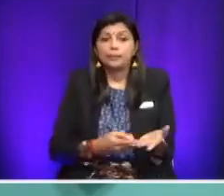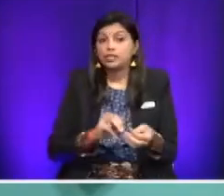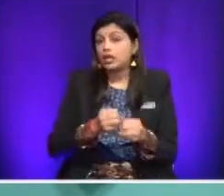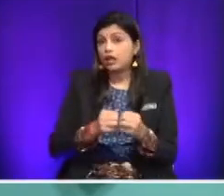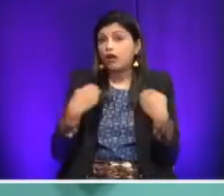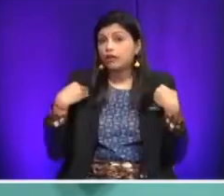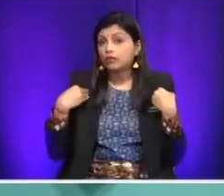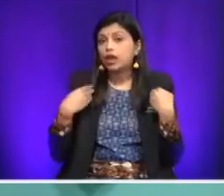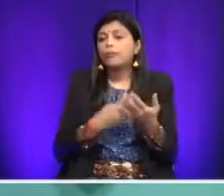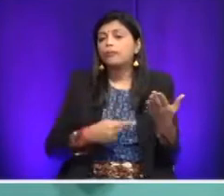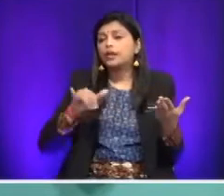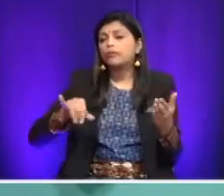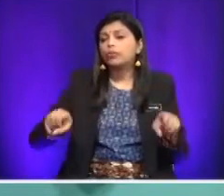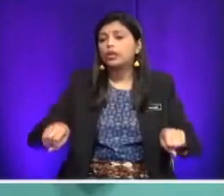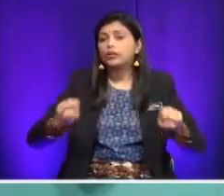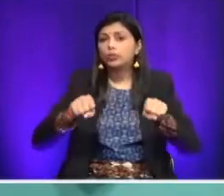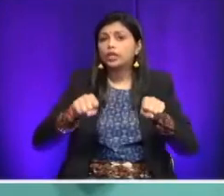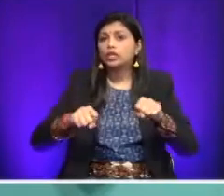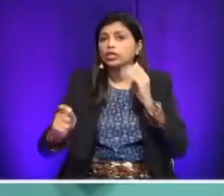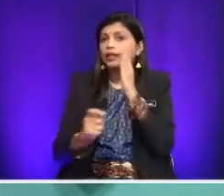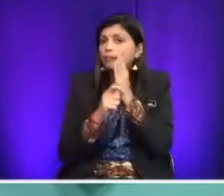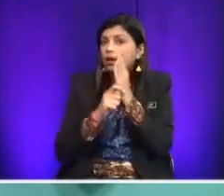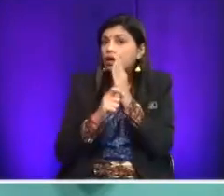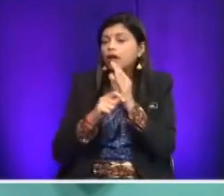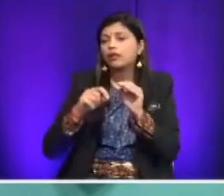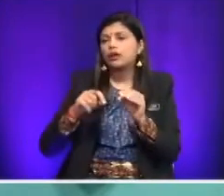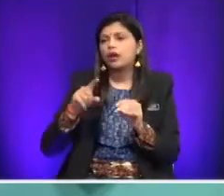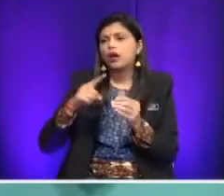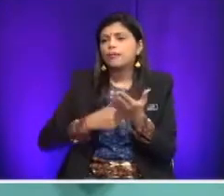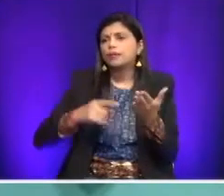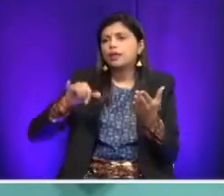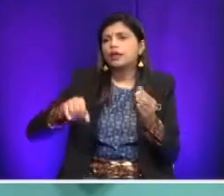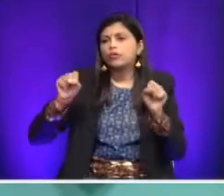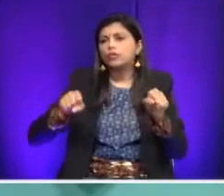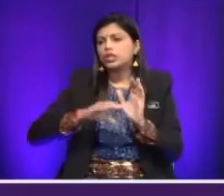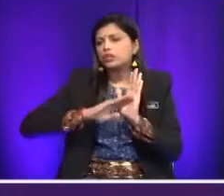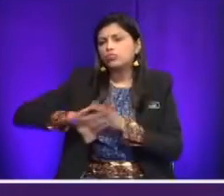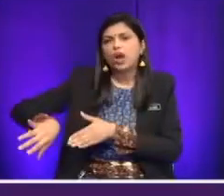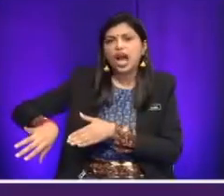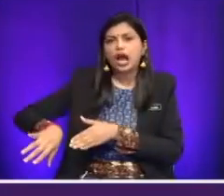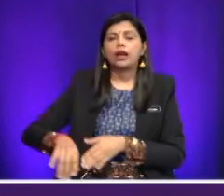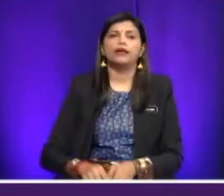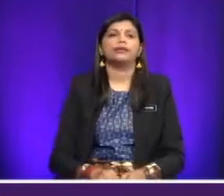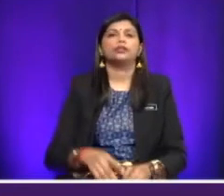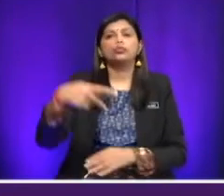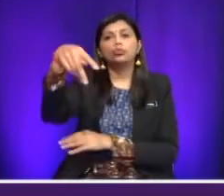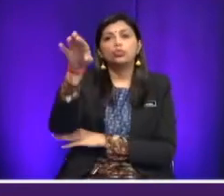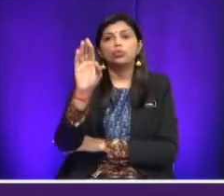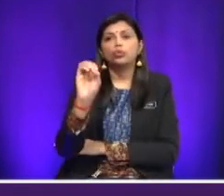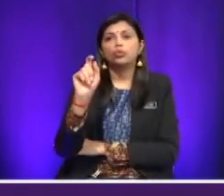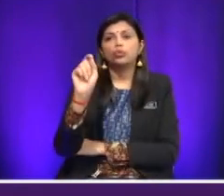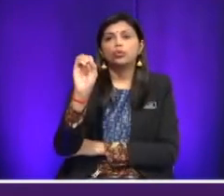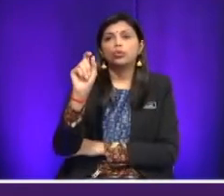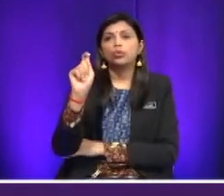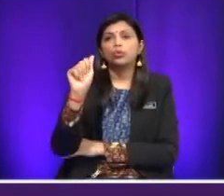kita punya pembeli tuh nak tengok ke kuku Kirain tuh akibatnya mengetahui tentang teknologi teknologi otomotif akhirnya di